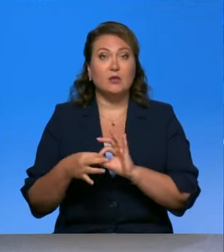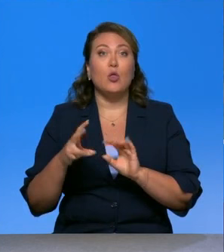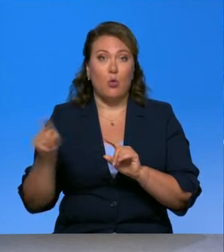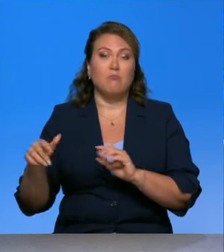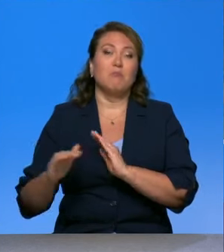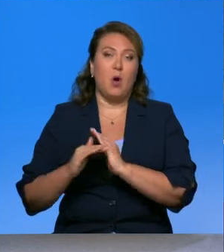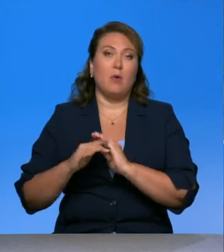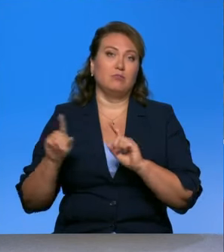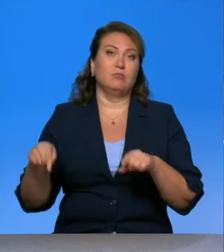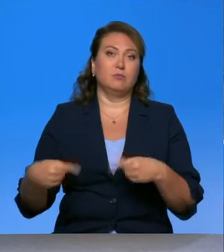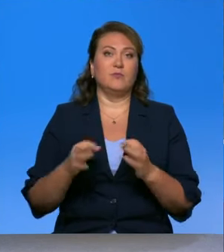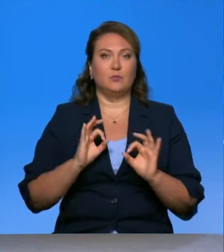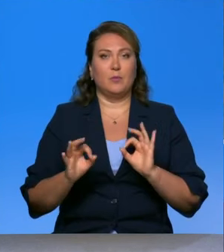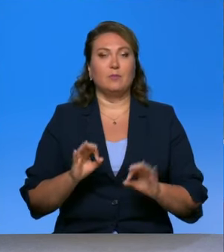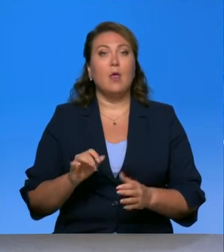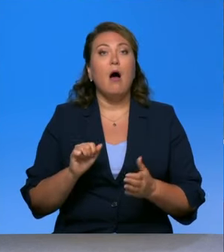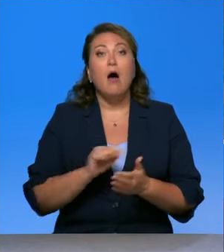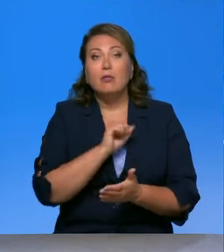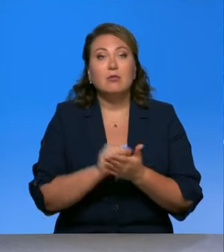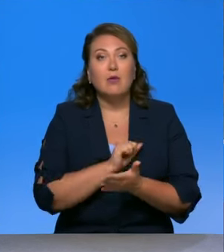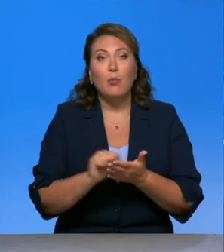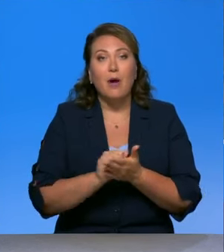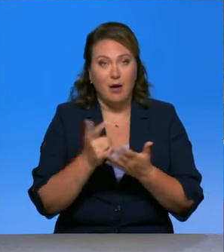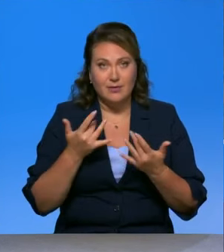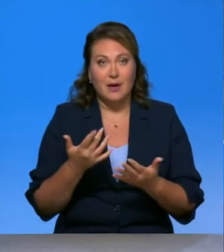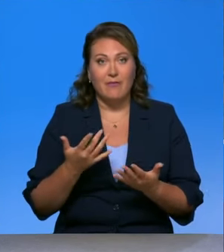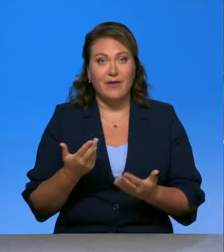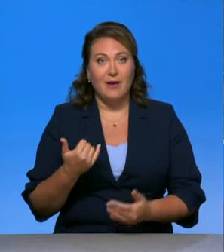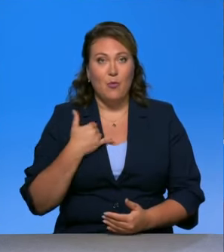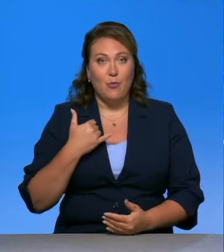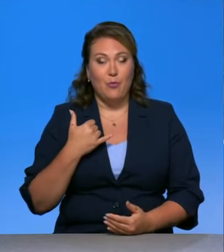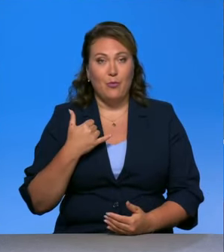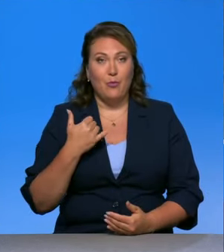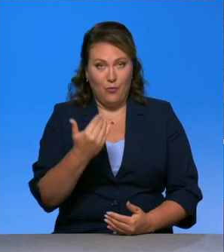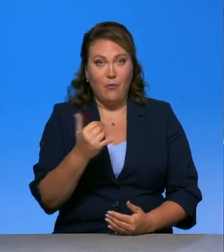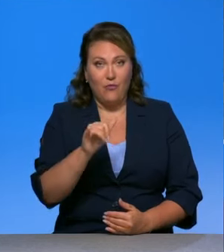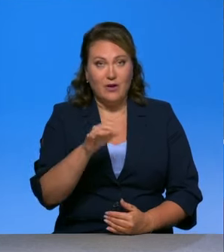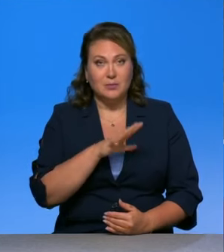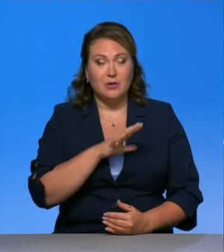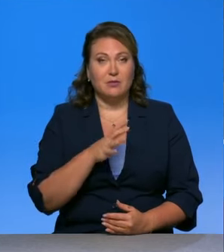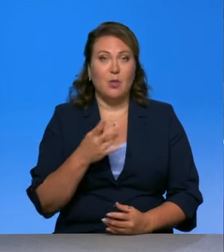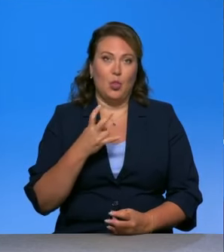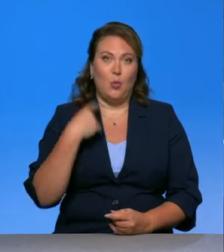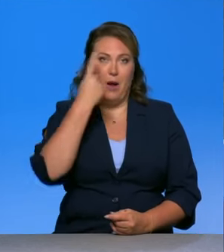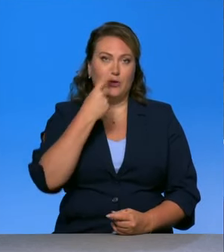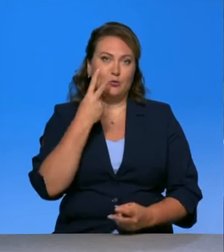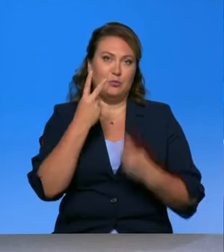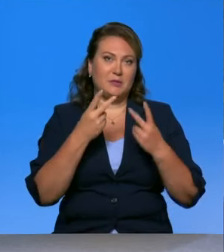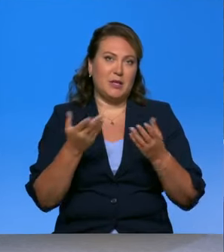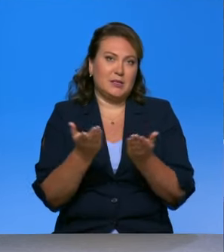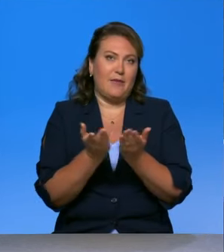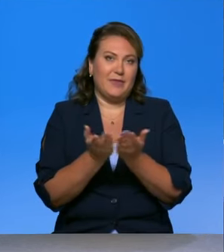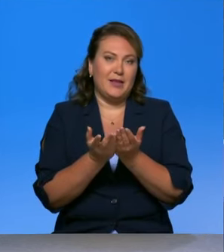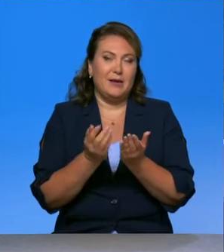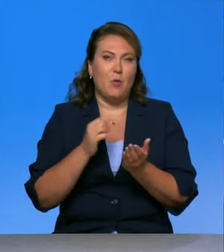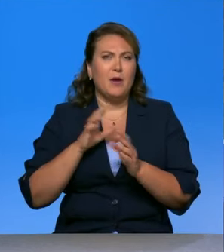документы какие-то требовали, Николай Николаевич? Вот по мои лицу документы посмотрели. Ушла по их хвост. Какие-то архивы, не знаю, там, может быть... Вы